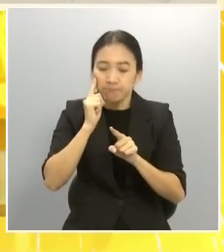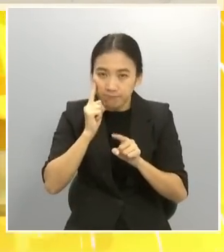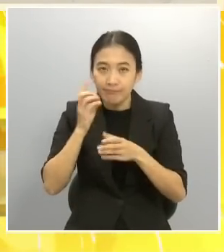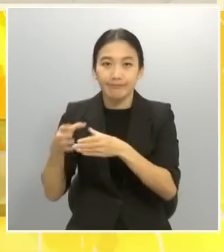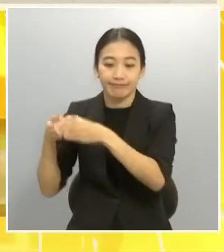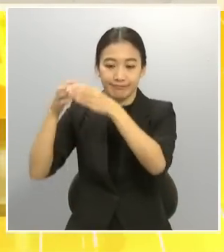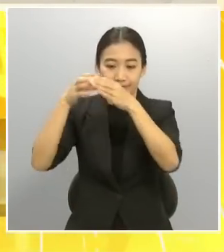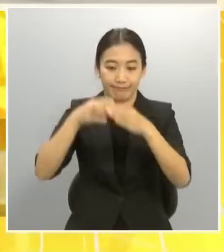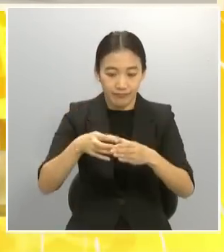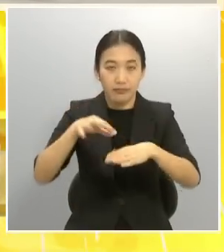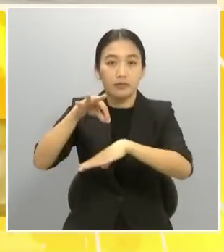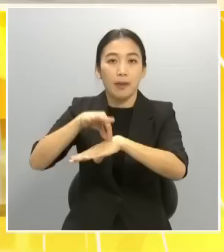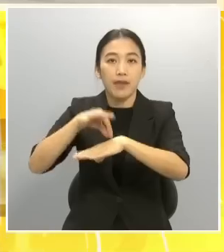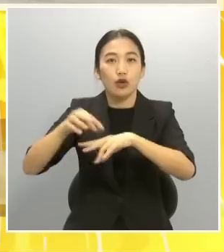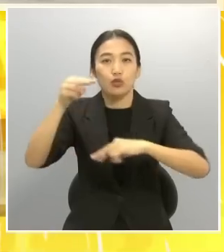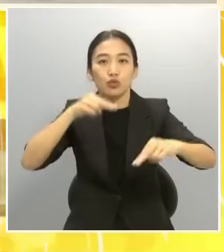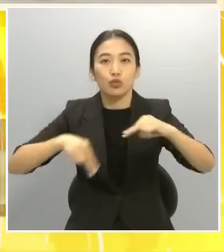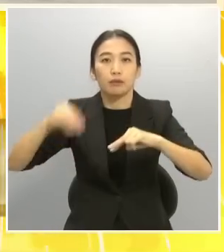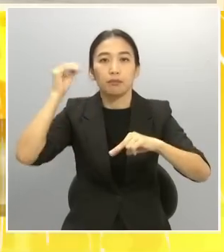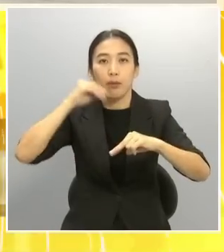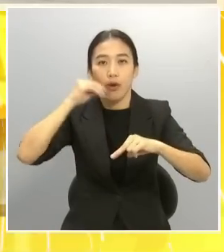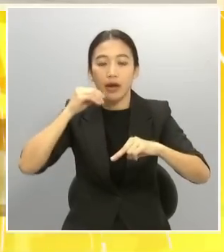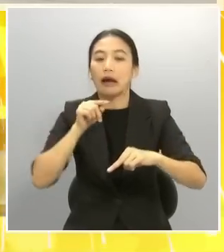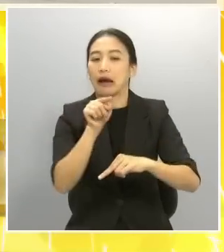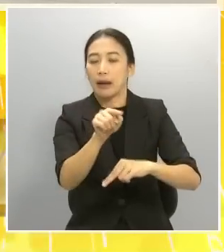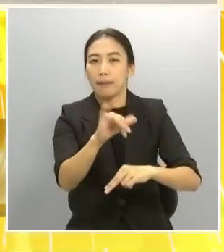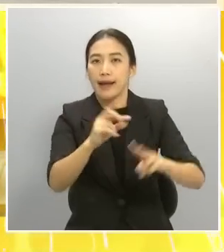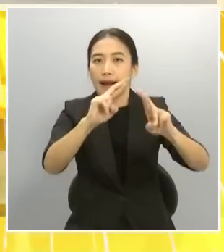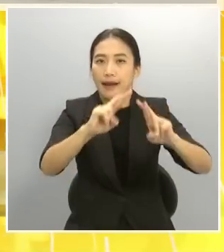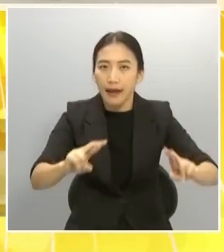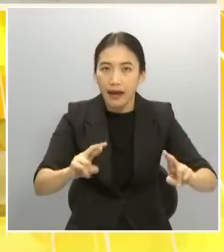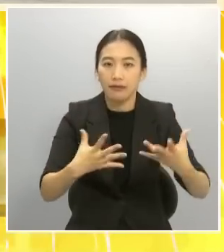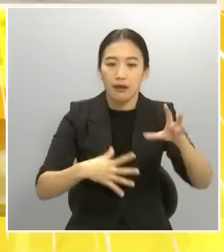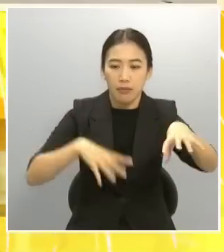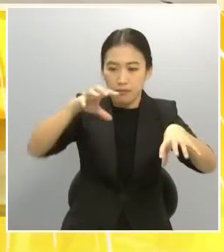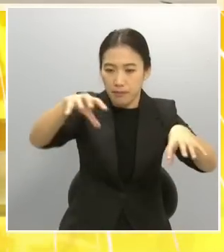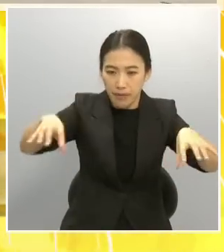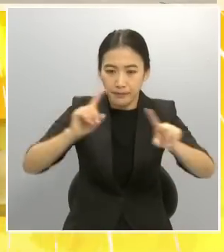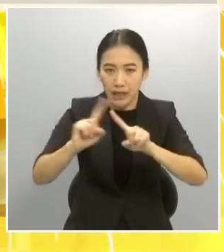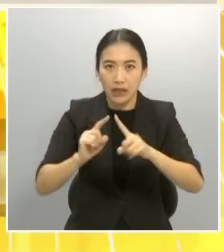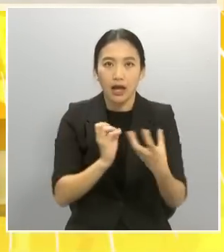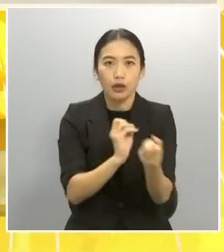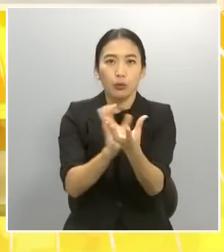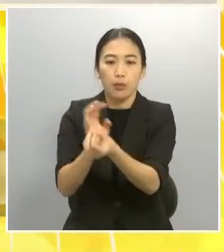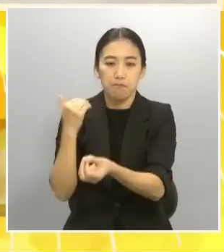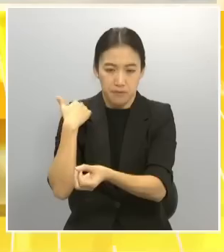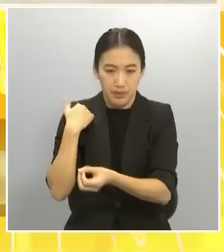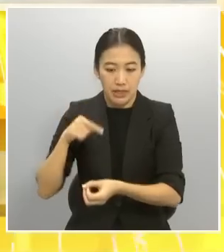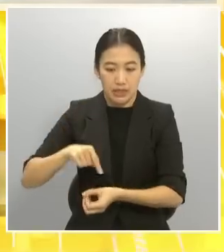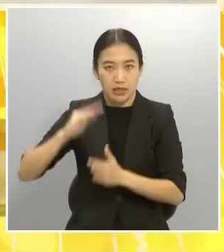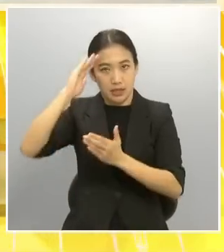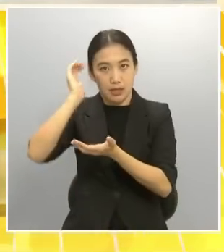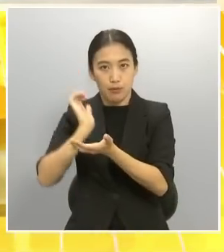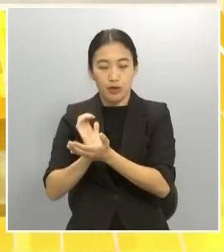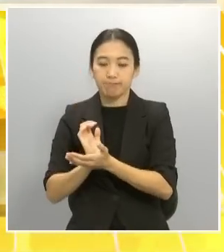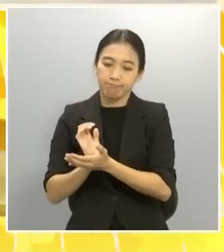กอบการนะครับบริเวณใกล้เคียงทางผมเนี่ยก็ได้มีการพูดคุยกับทางผู้ประกอบการในเบื้องต้นก็ยังมีเรื่องติด